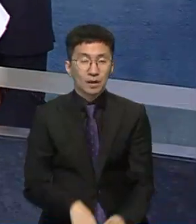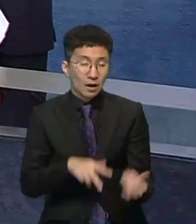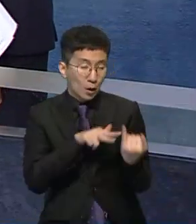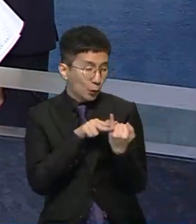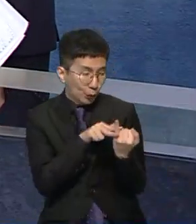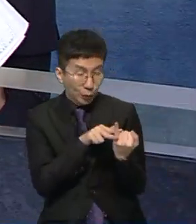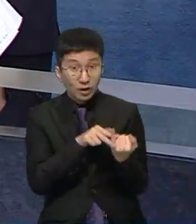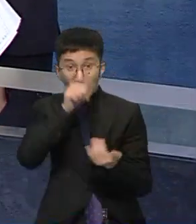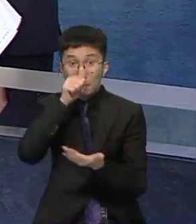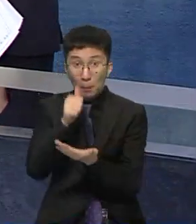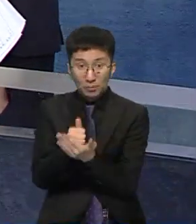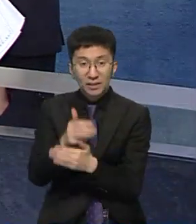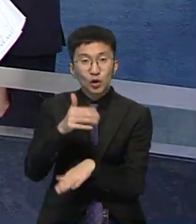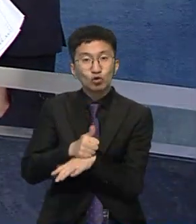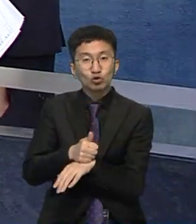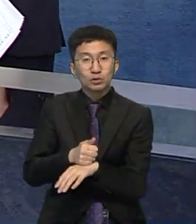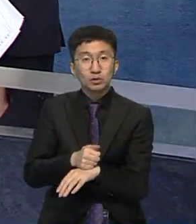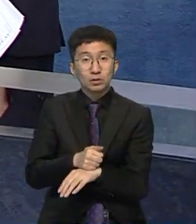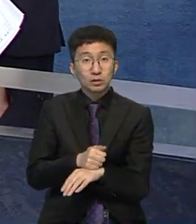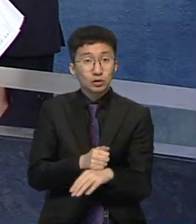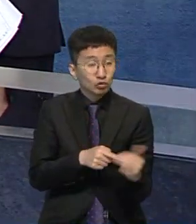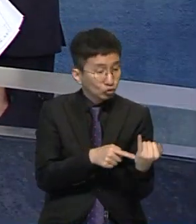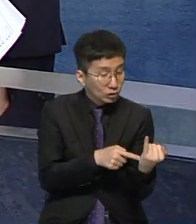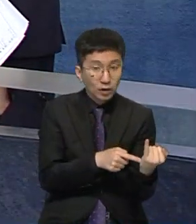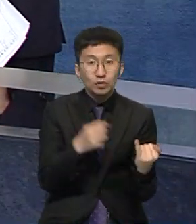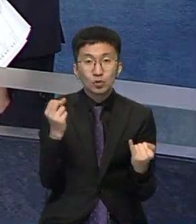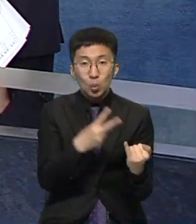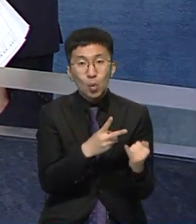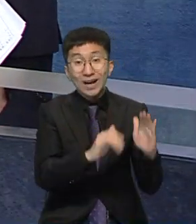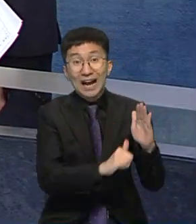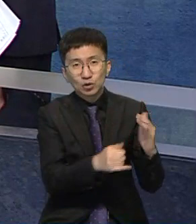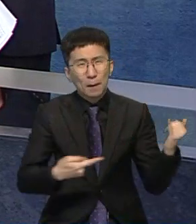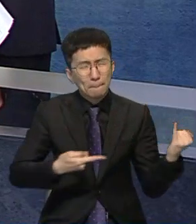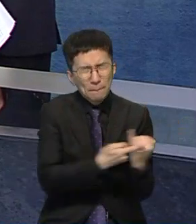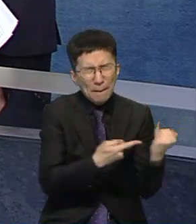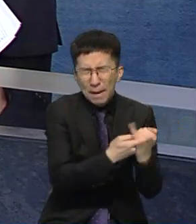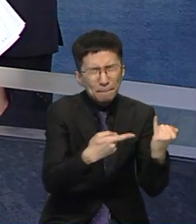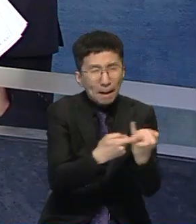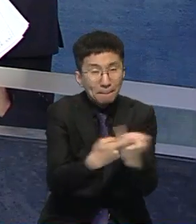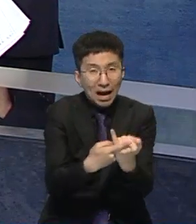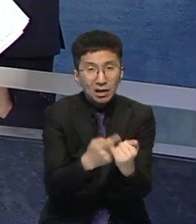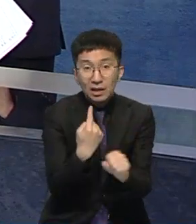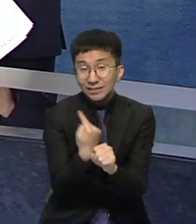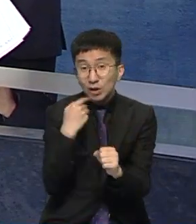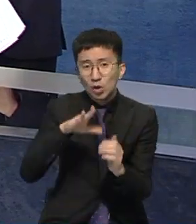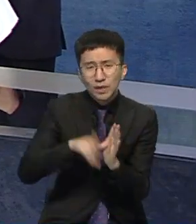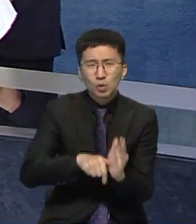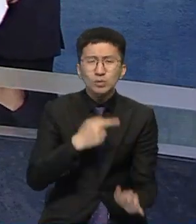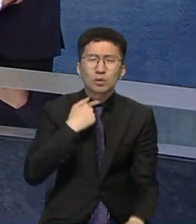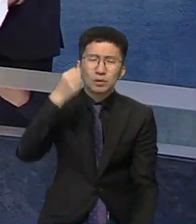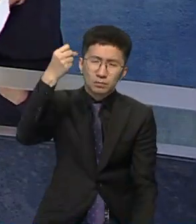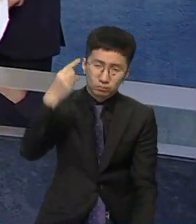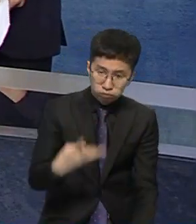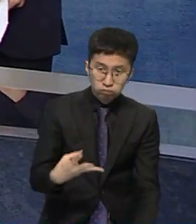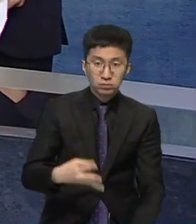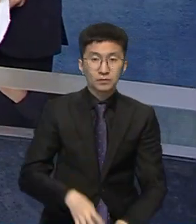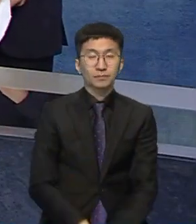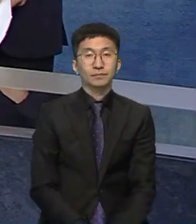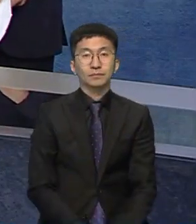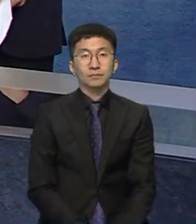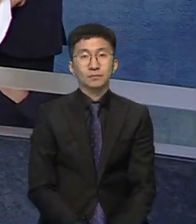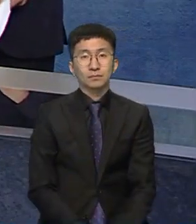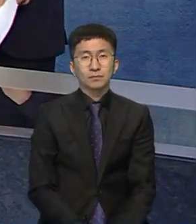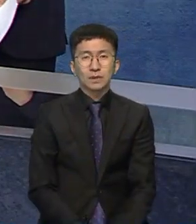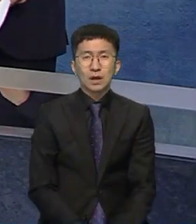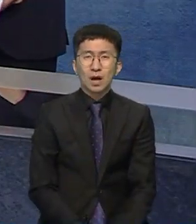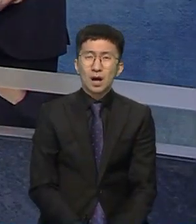자, 스토킹 범죄 끝에 피해자 또는 그 가족을 숨지게 한 사건은 지난해만 해도 여러 건이 있었습니다.